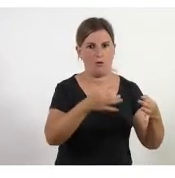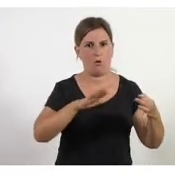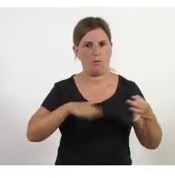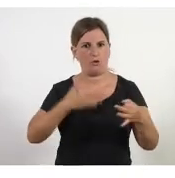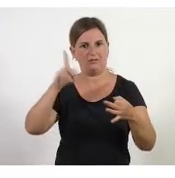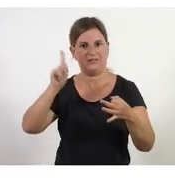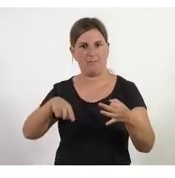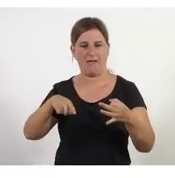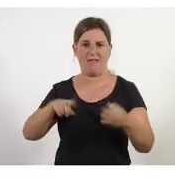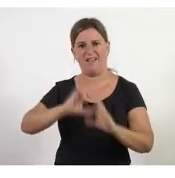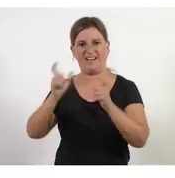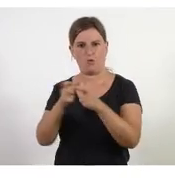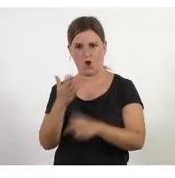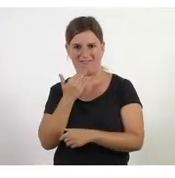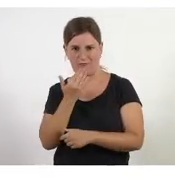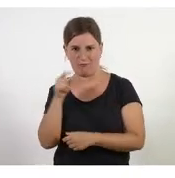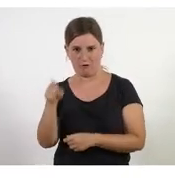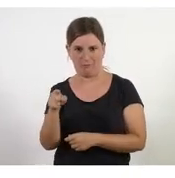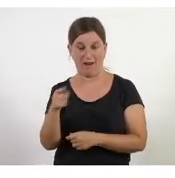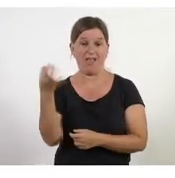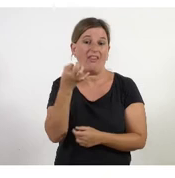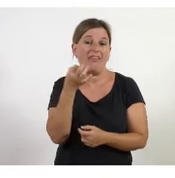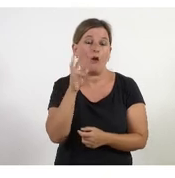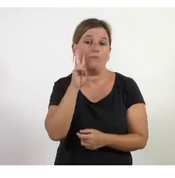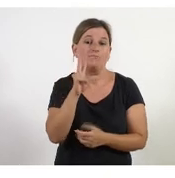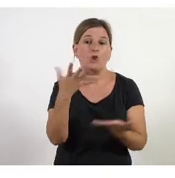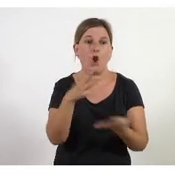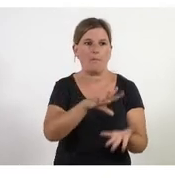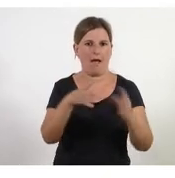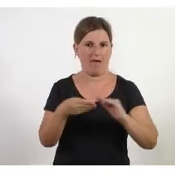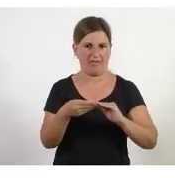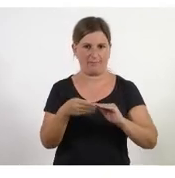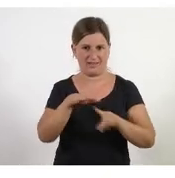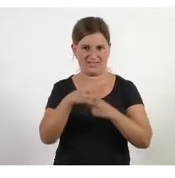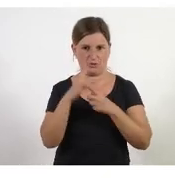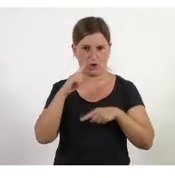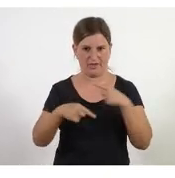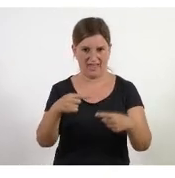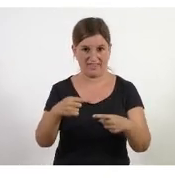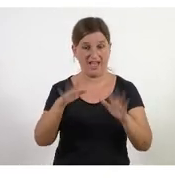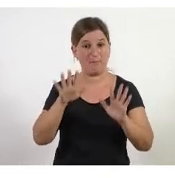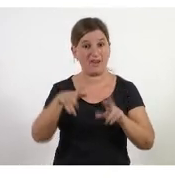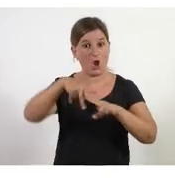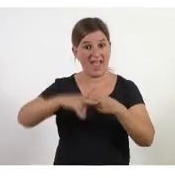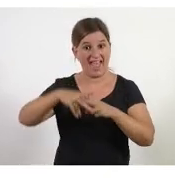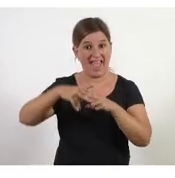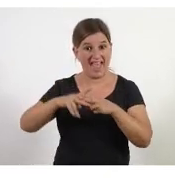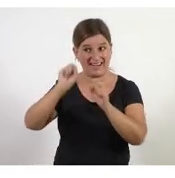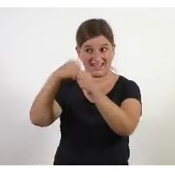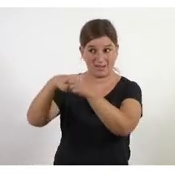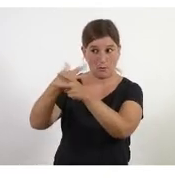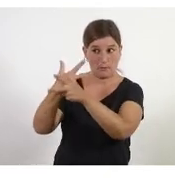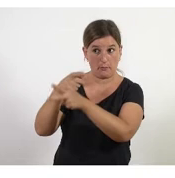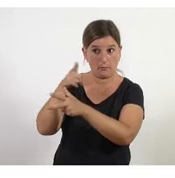Hem de veure com adaptar-los a la nostra realitat, al nostre dia a dia, però les eines de videoconferència encara tenen